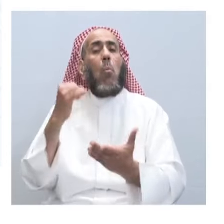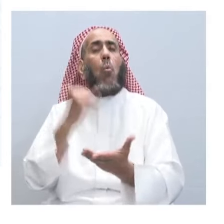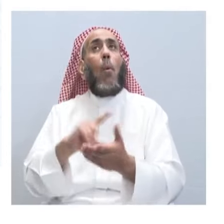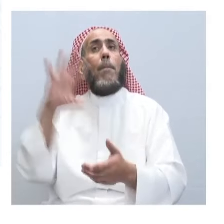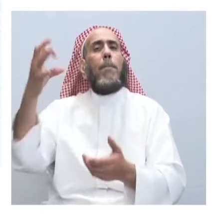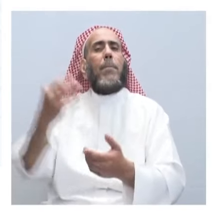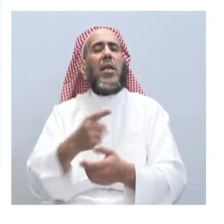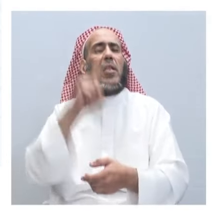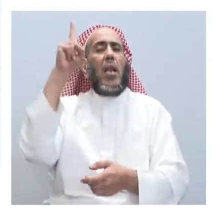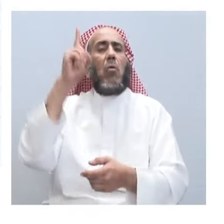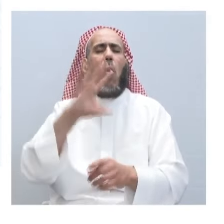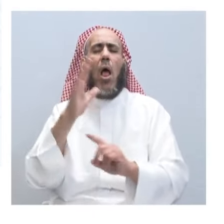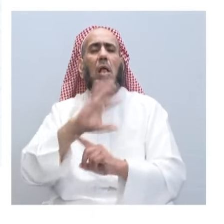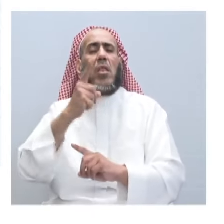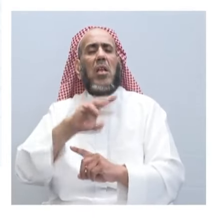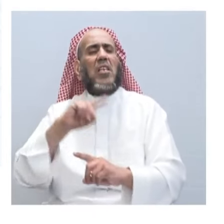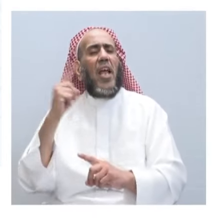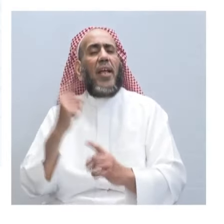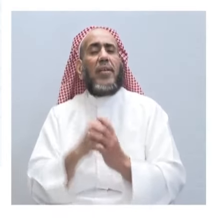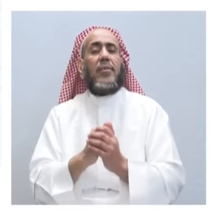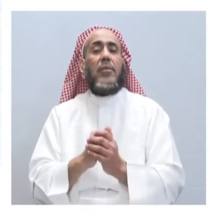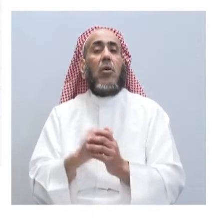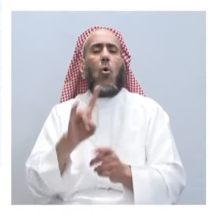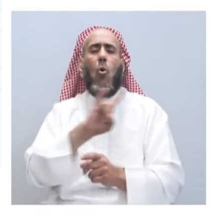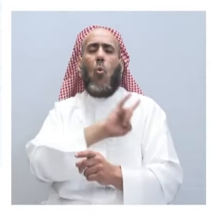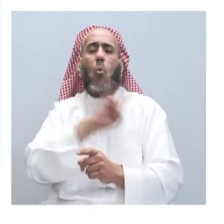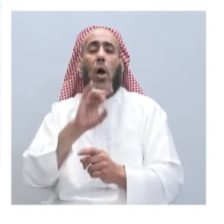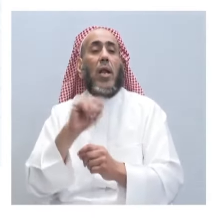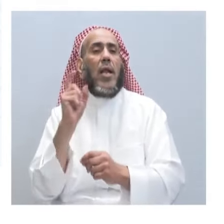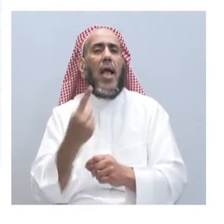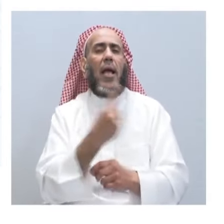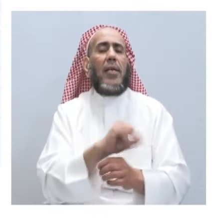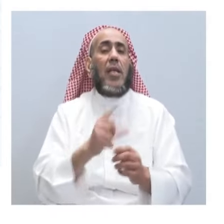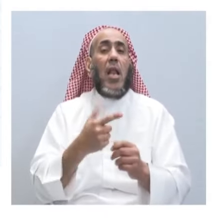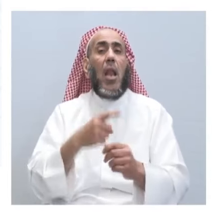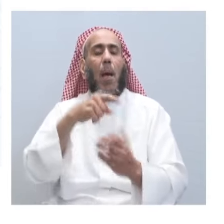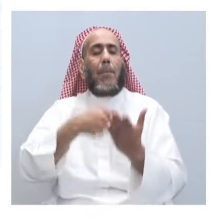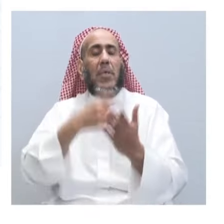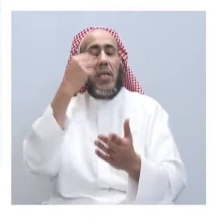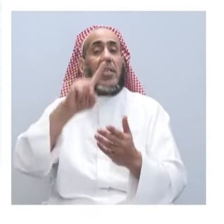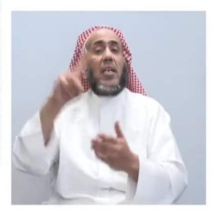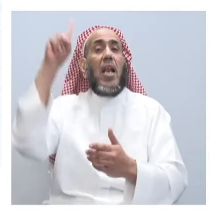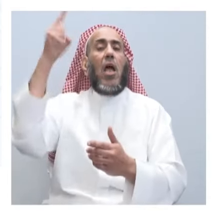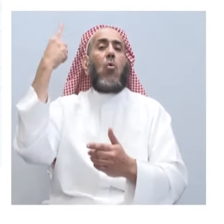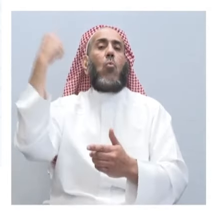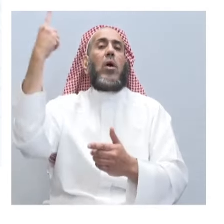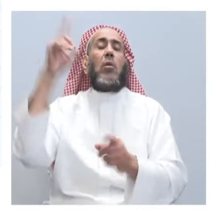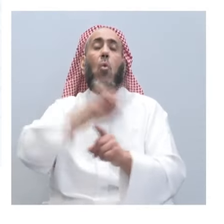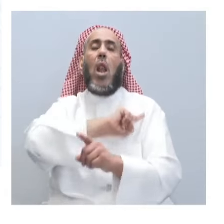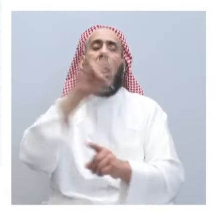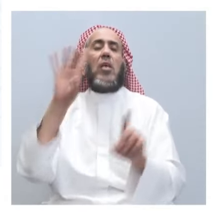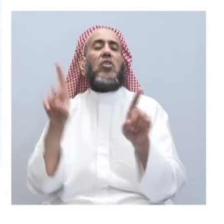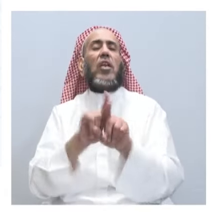وانه لا تاثير لشيء ولا لاحد الا بتقدير الله وحده لا شريك